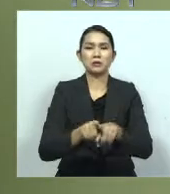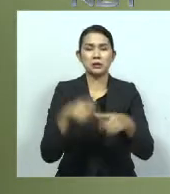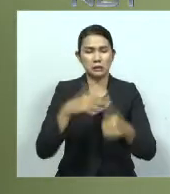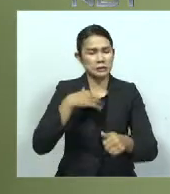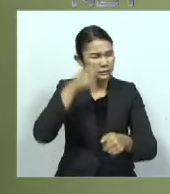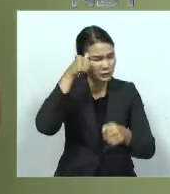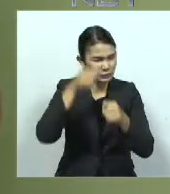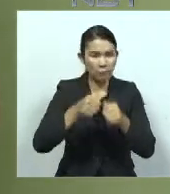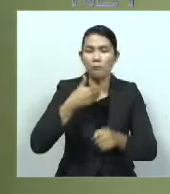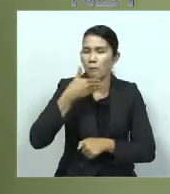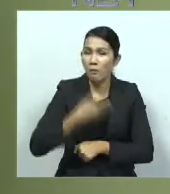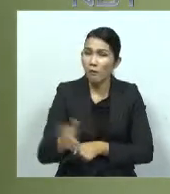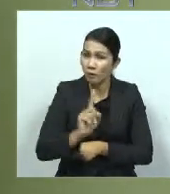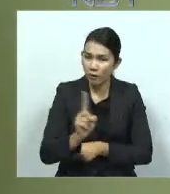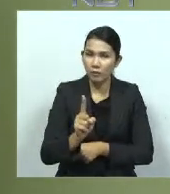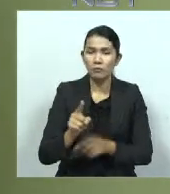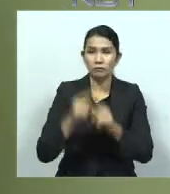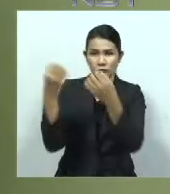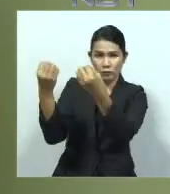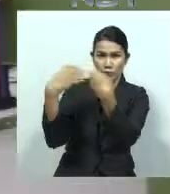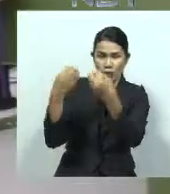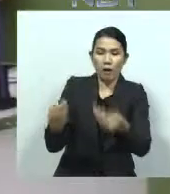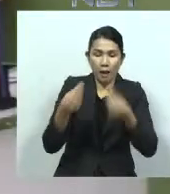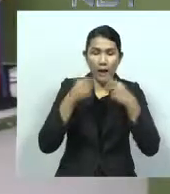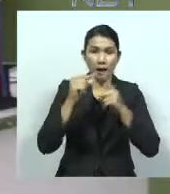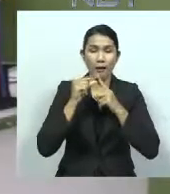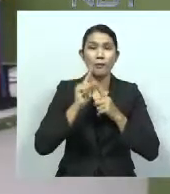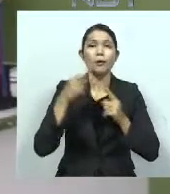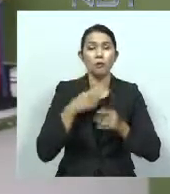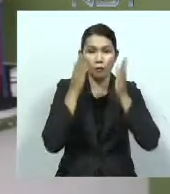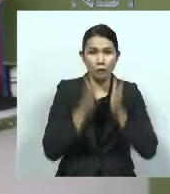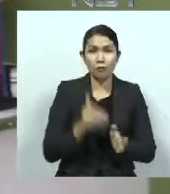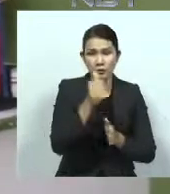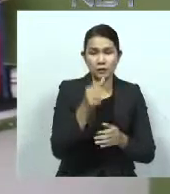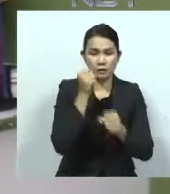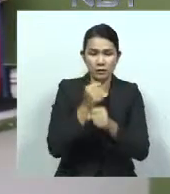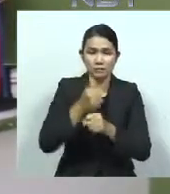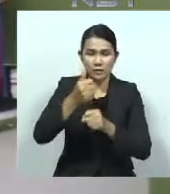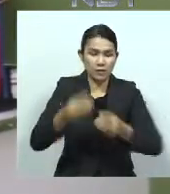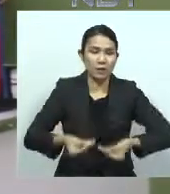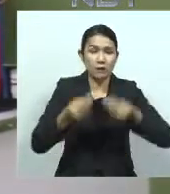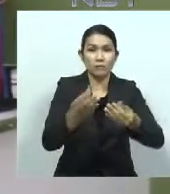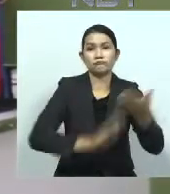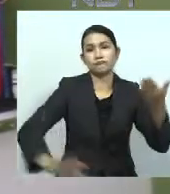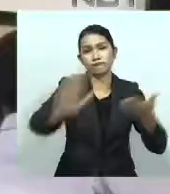ำและจดจำมาเสมอคือท่านได้สอนให้เป็นคนดีทำความดีเพื่อตอบแทนบุญคุณแผ่นดิน